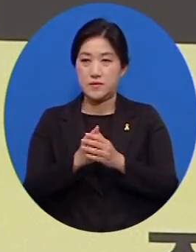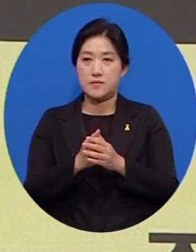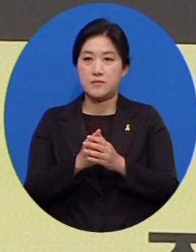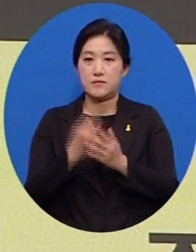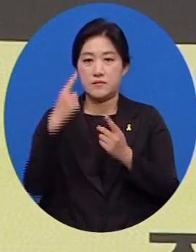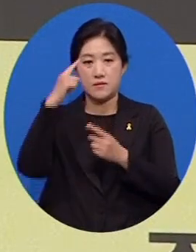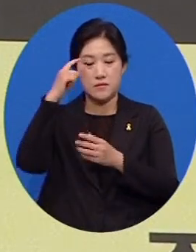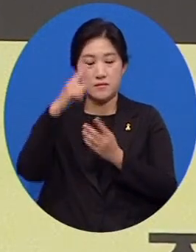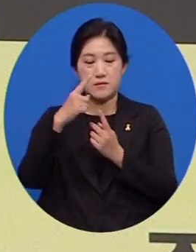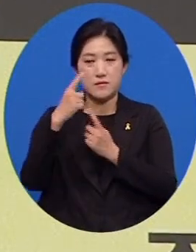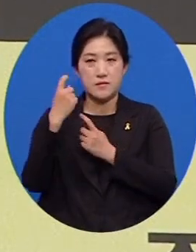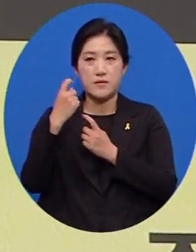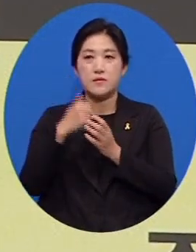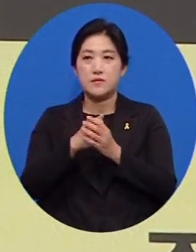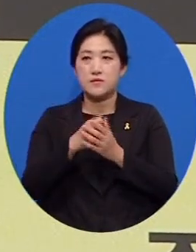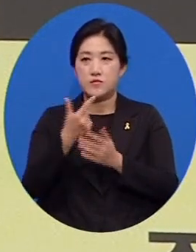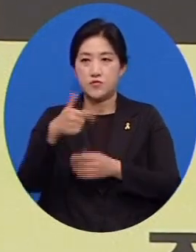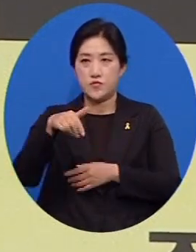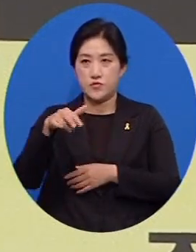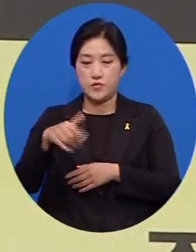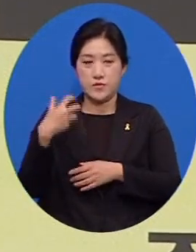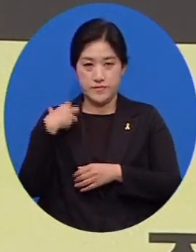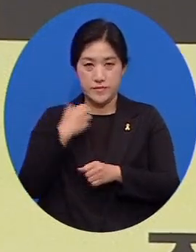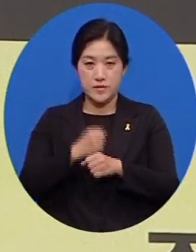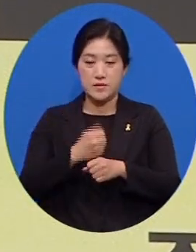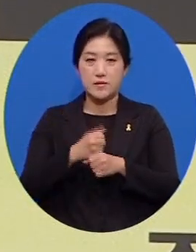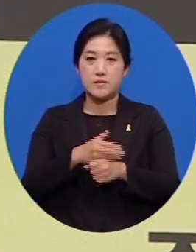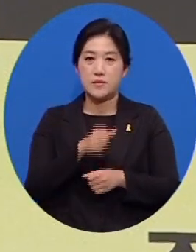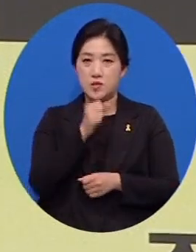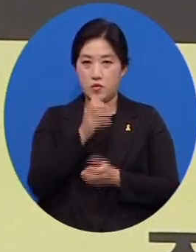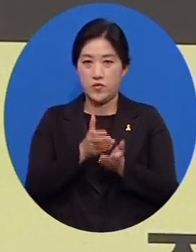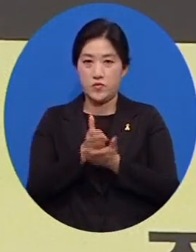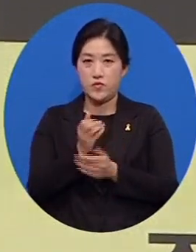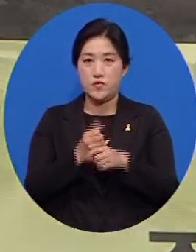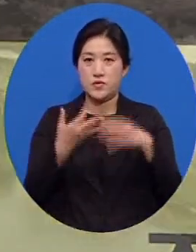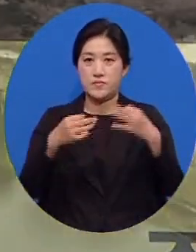맡은 성우 김상현입니다.